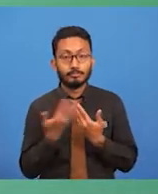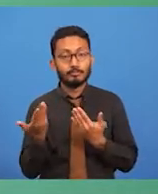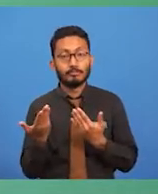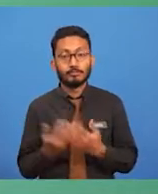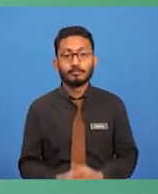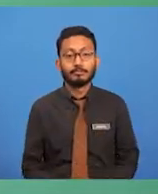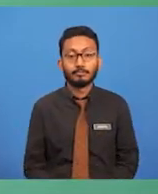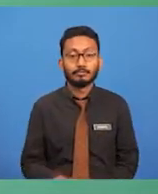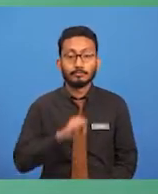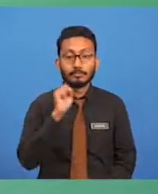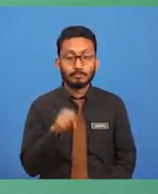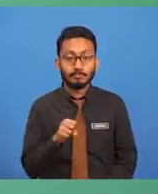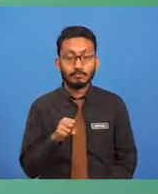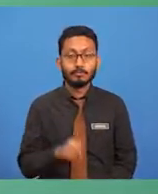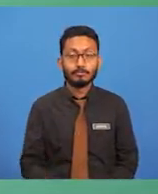Soalannya ialah,